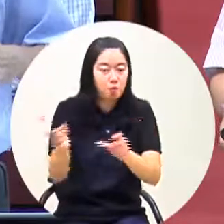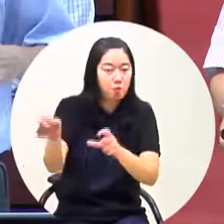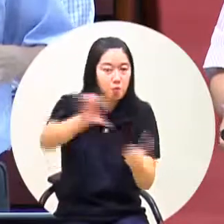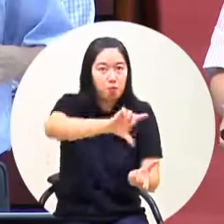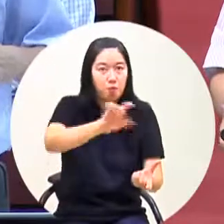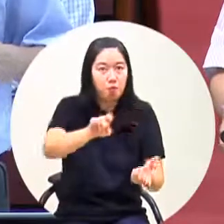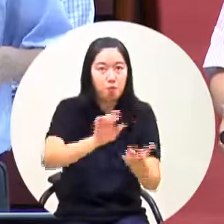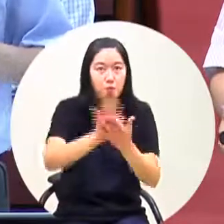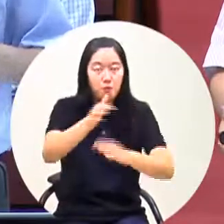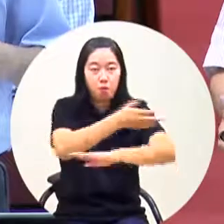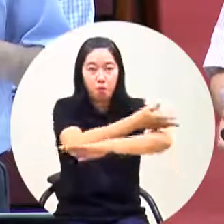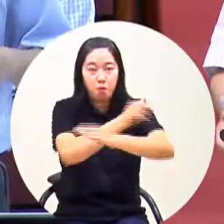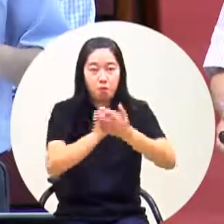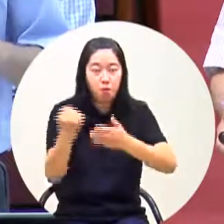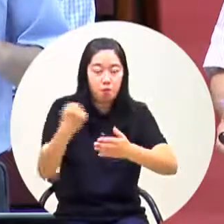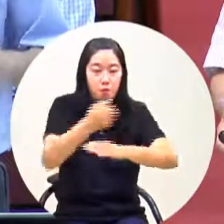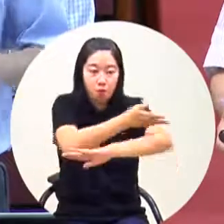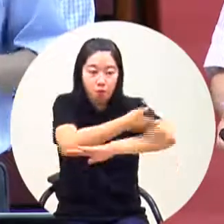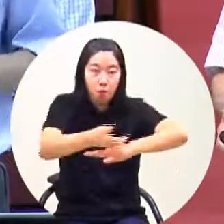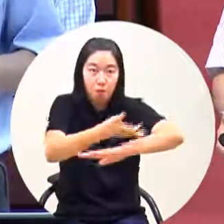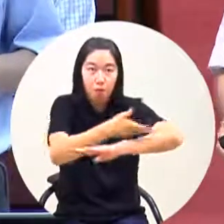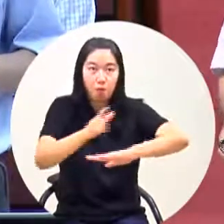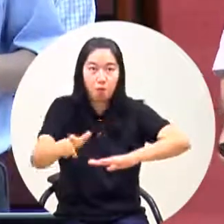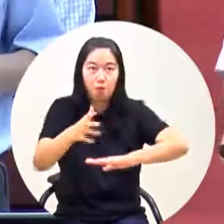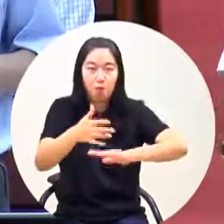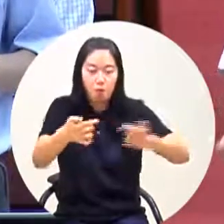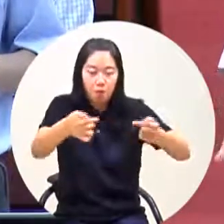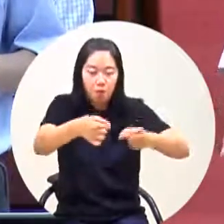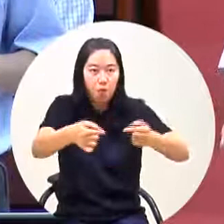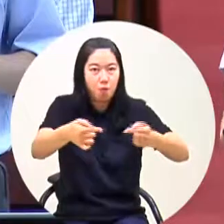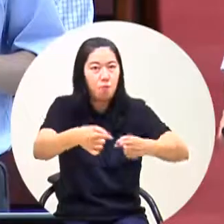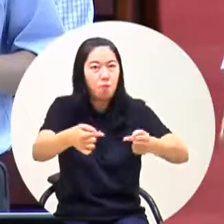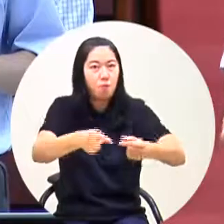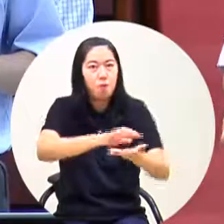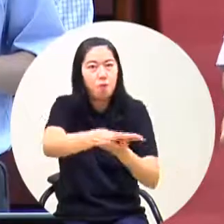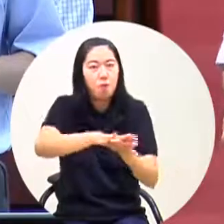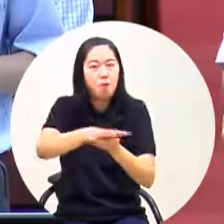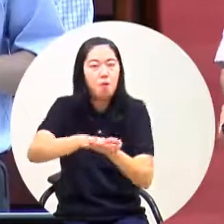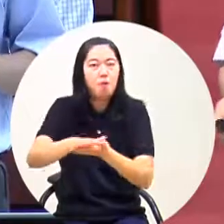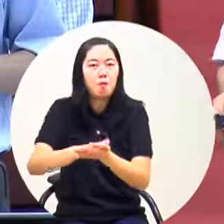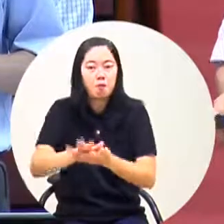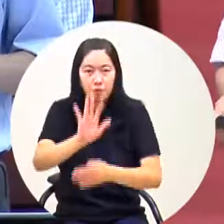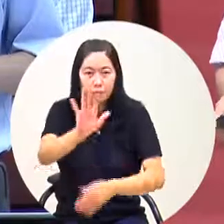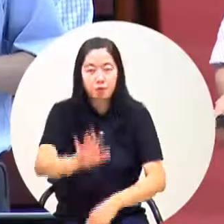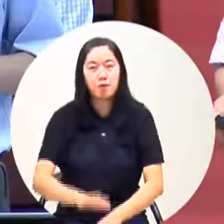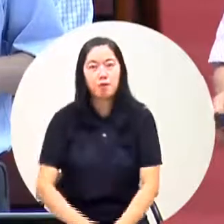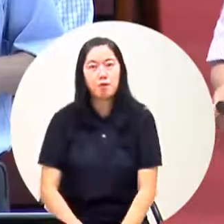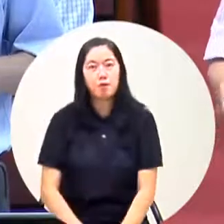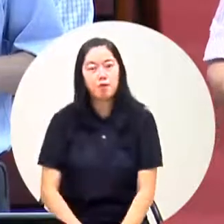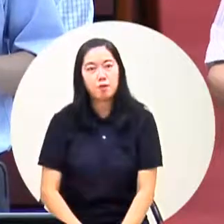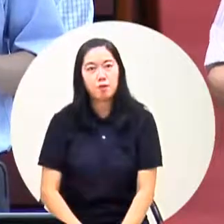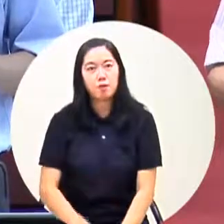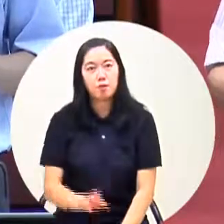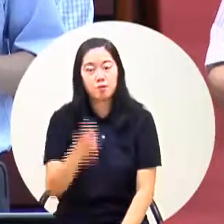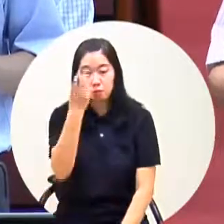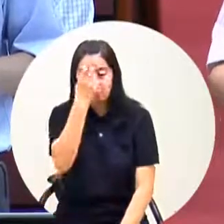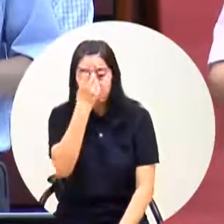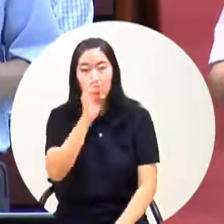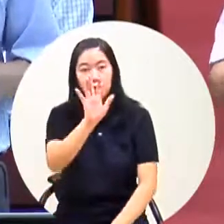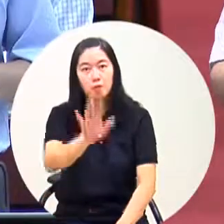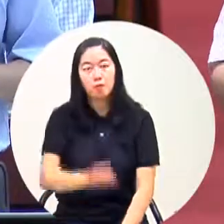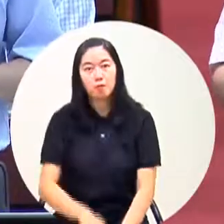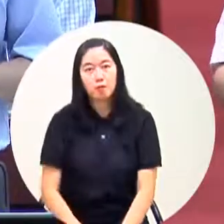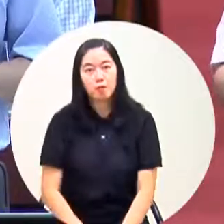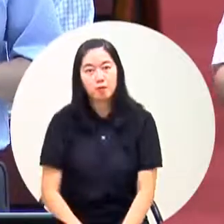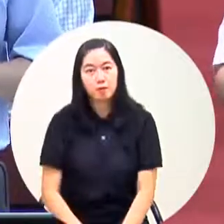后进溪的诶遮个水有稀释掉了，哎，啊，所以这种有检测。 所以相对的